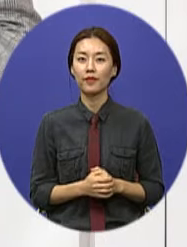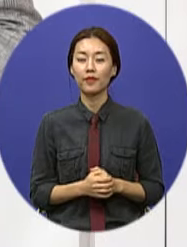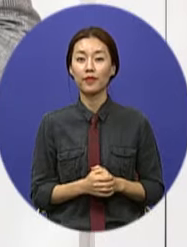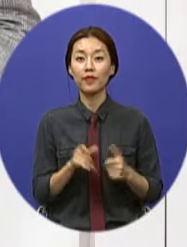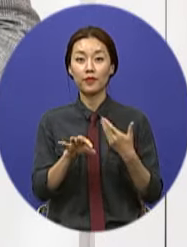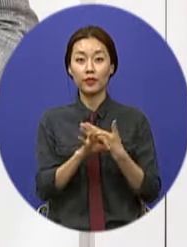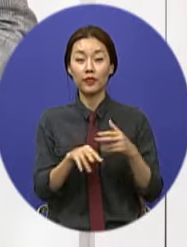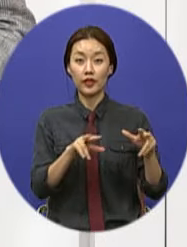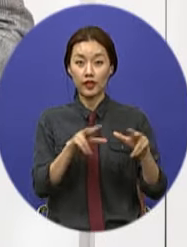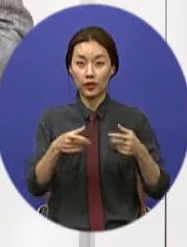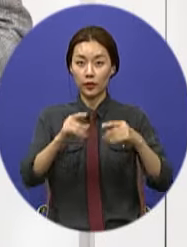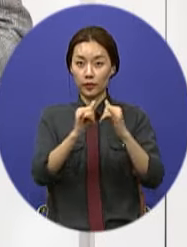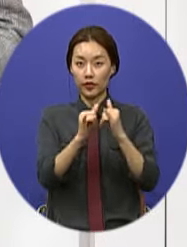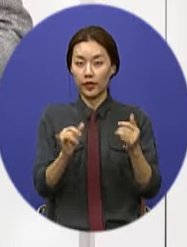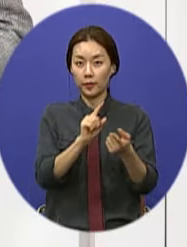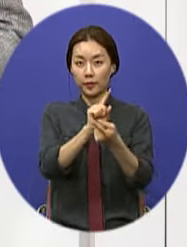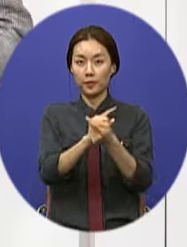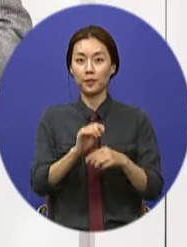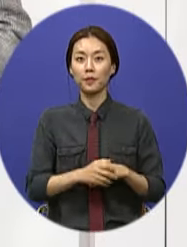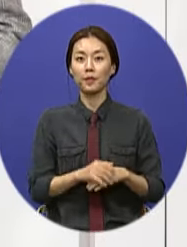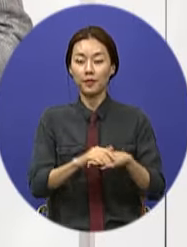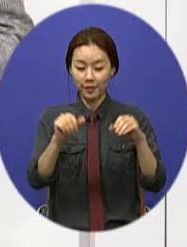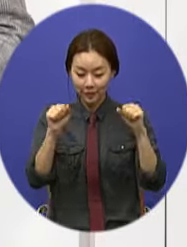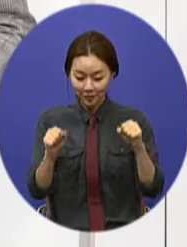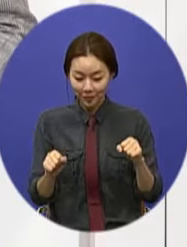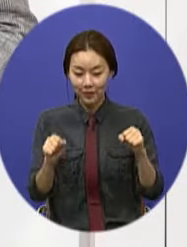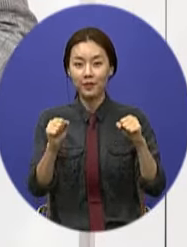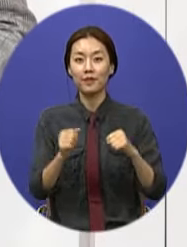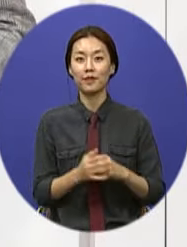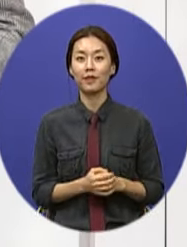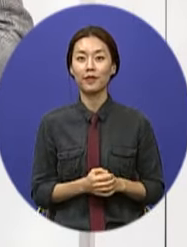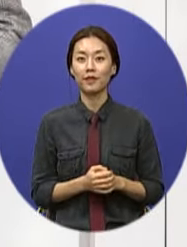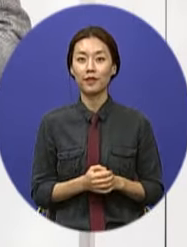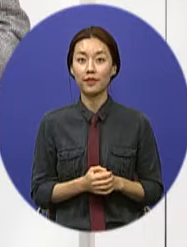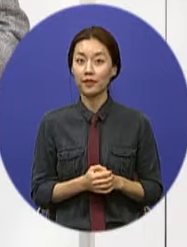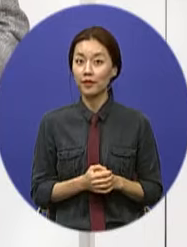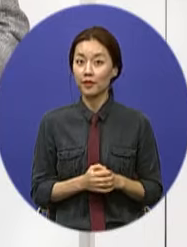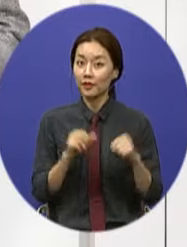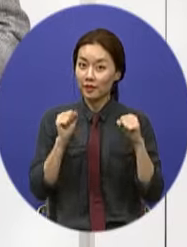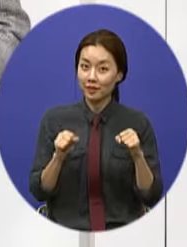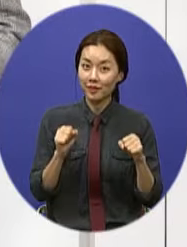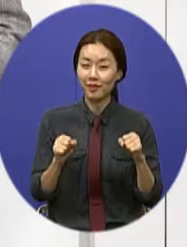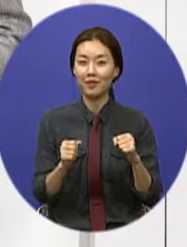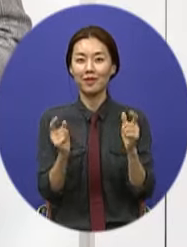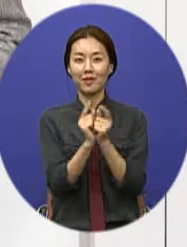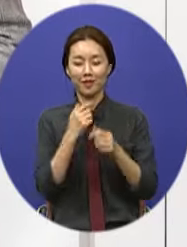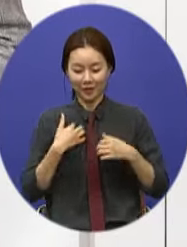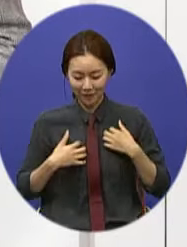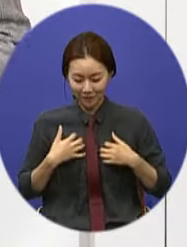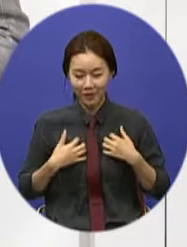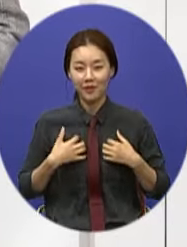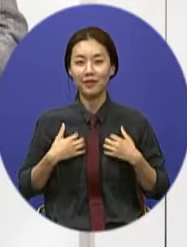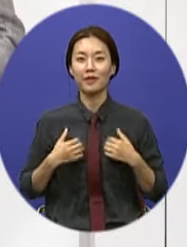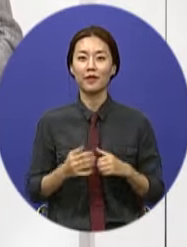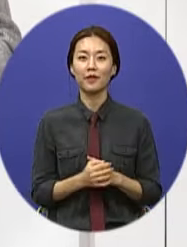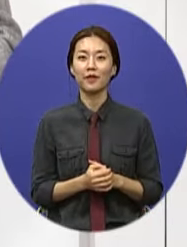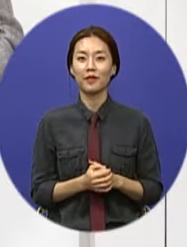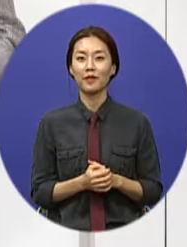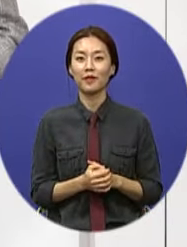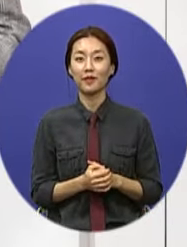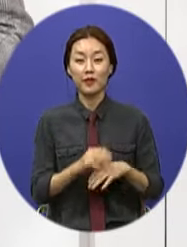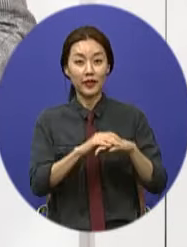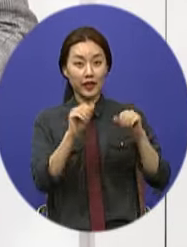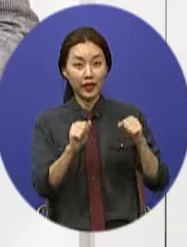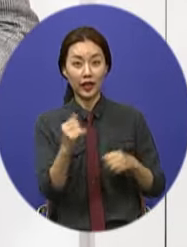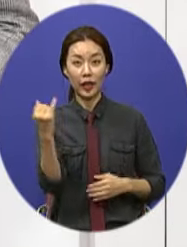자, 이번에 즉석 참여자 분이시죠. 네. 안녕하세요. 안녕하세요. 반갑습니다. 예, 네,